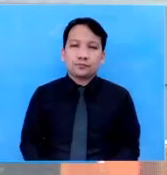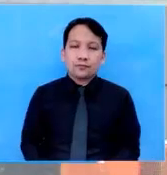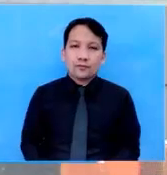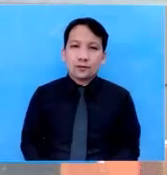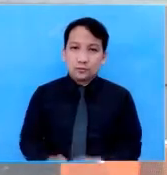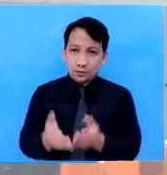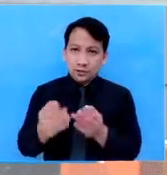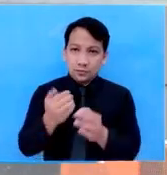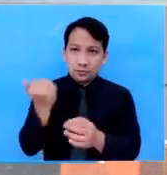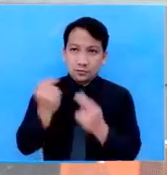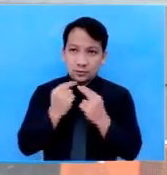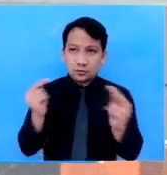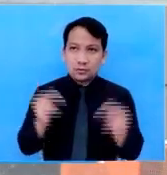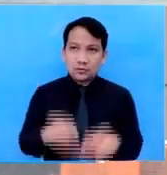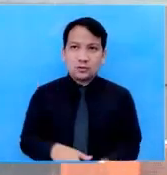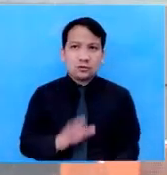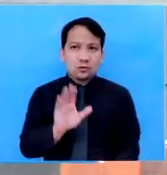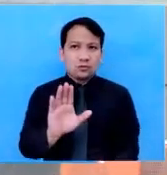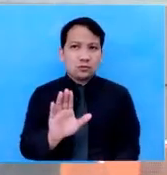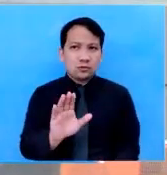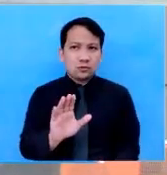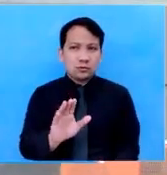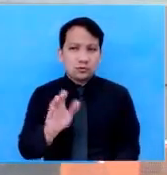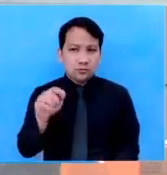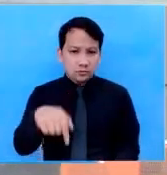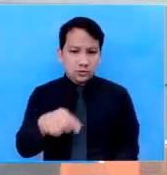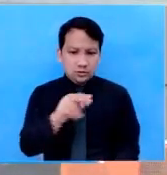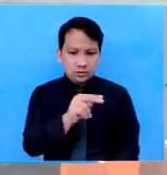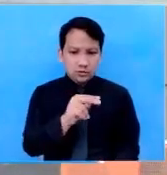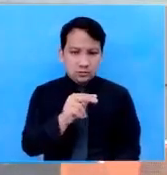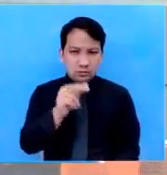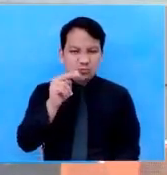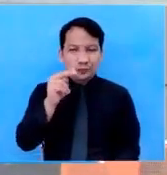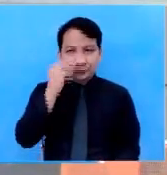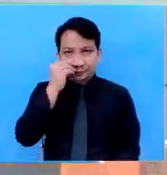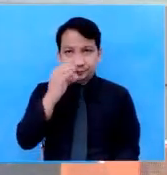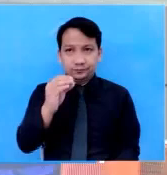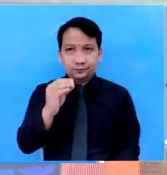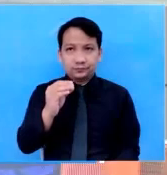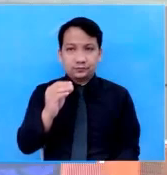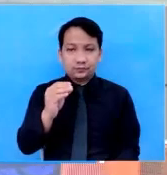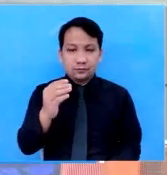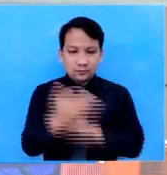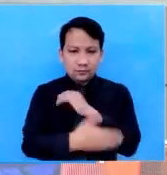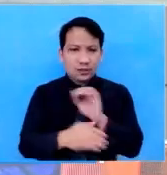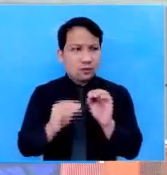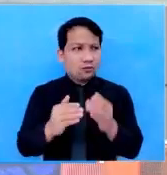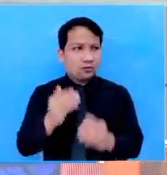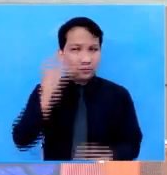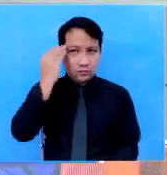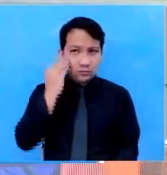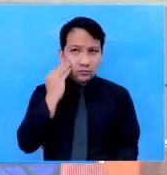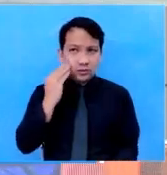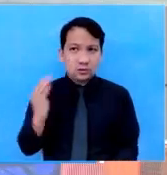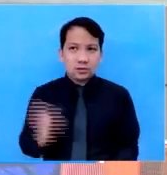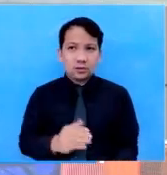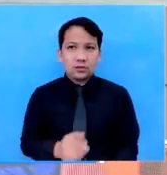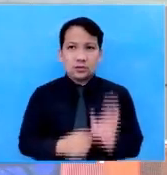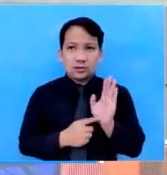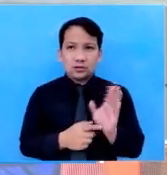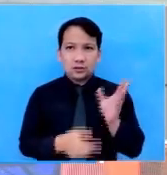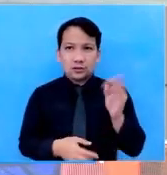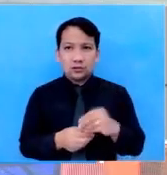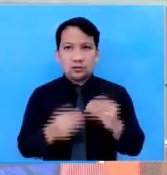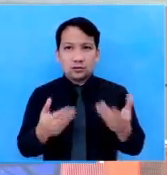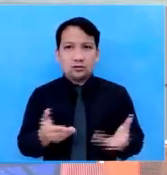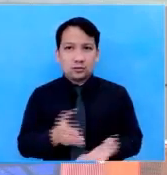Muling iginiit ng mga magtutubo sa Negros Occidental na sugar capital ng bansa na walang shortage sa supply ng asukal.